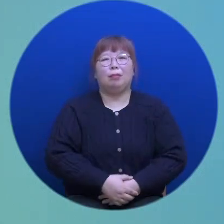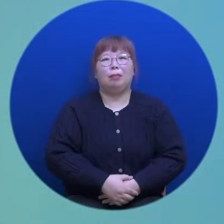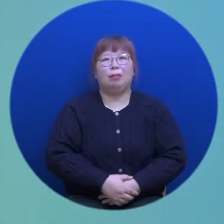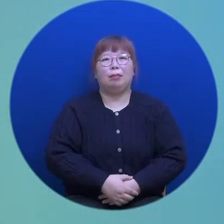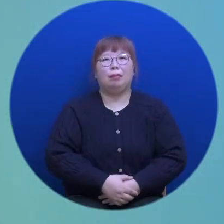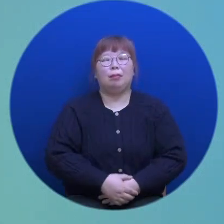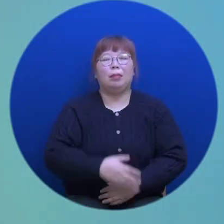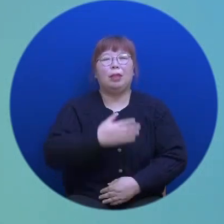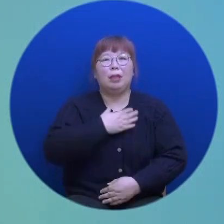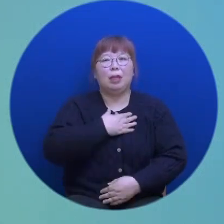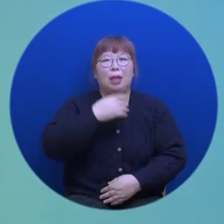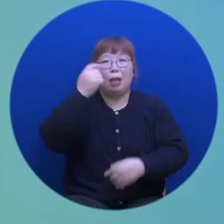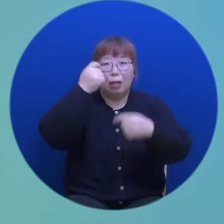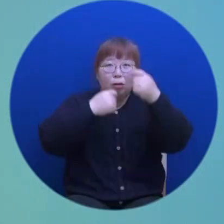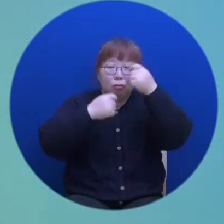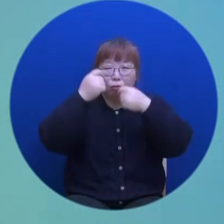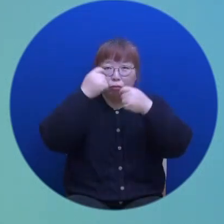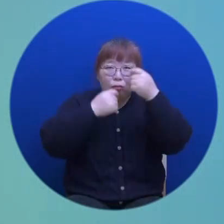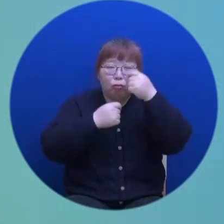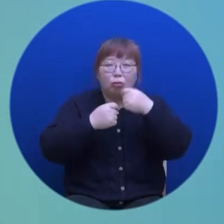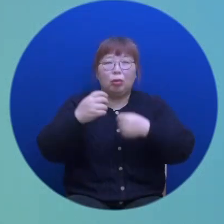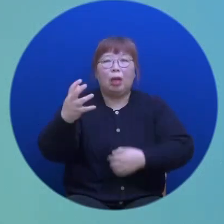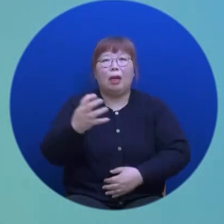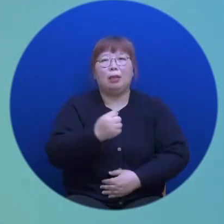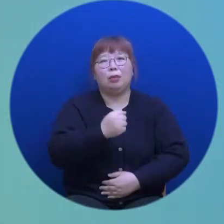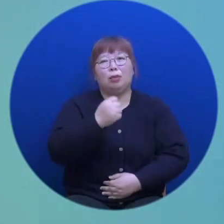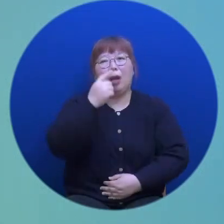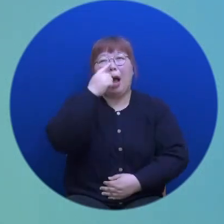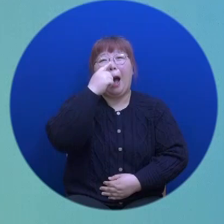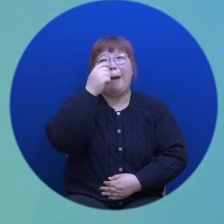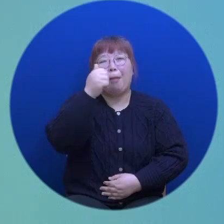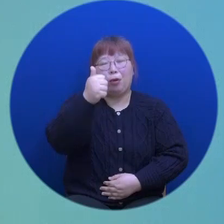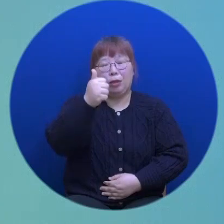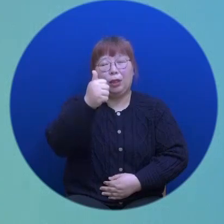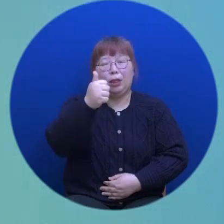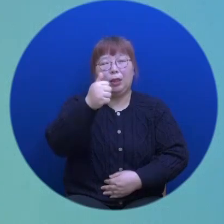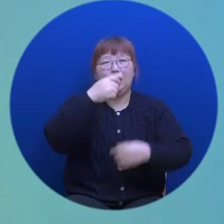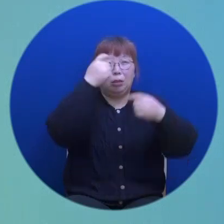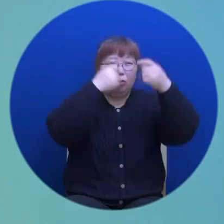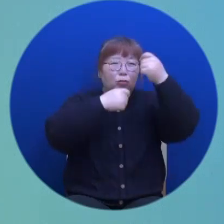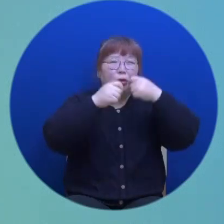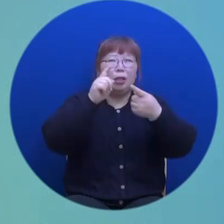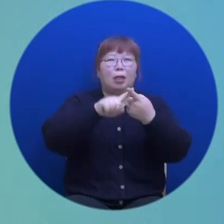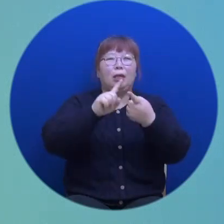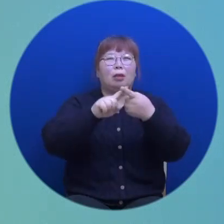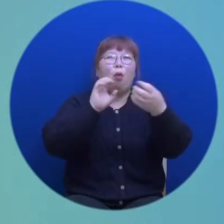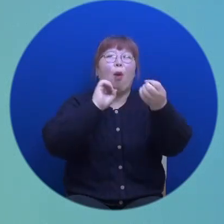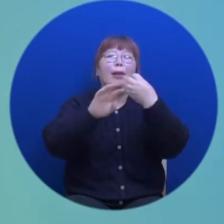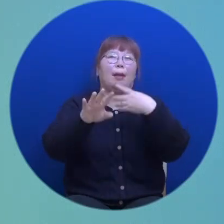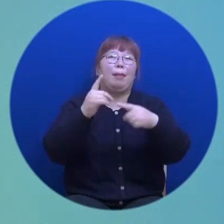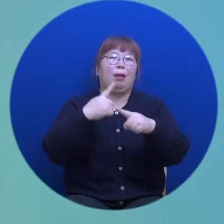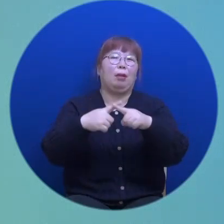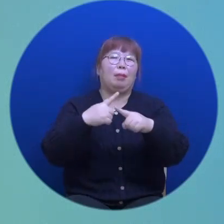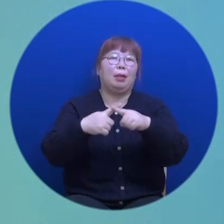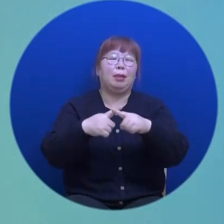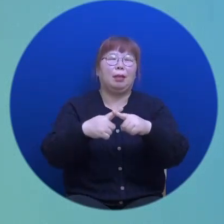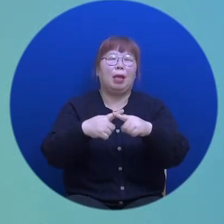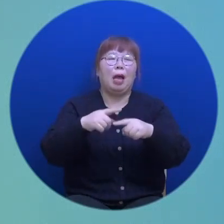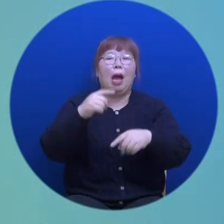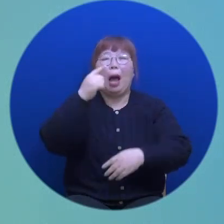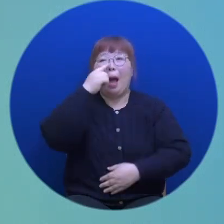자신의 눈물로 아버지들의 눈물에 화답을 합니다. 그렇게 아버지의 마음을